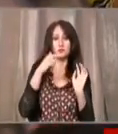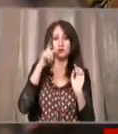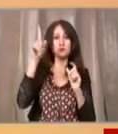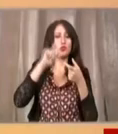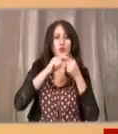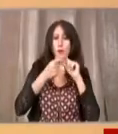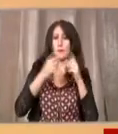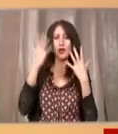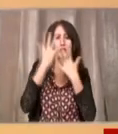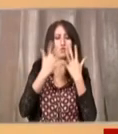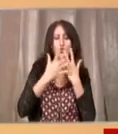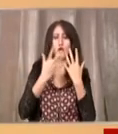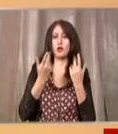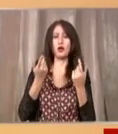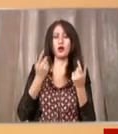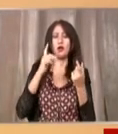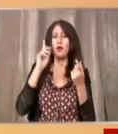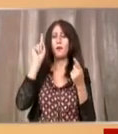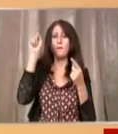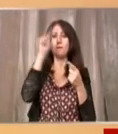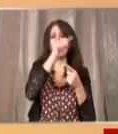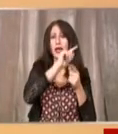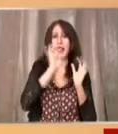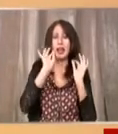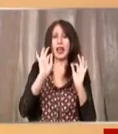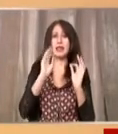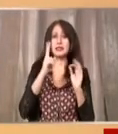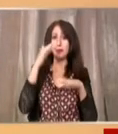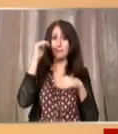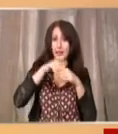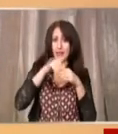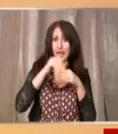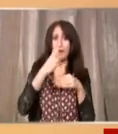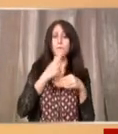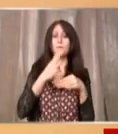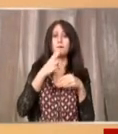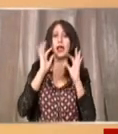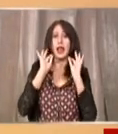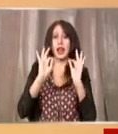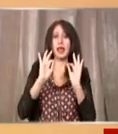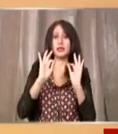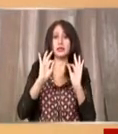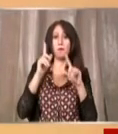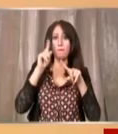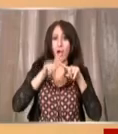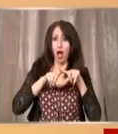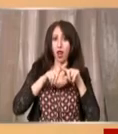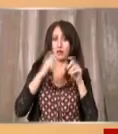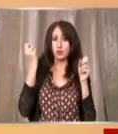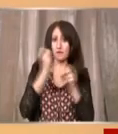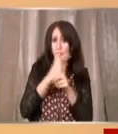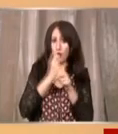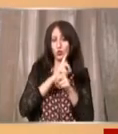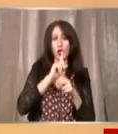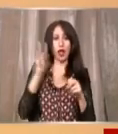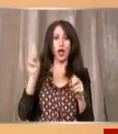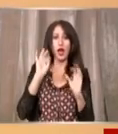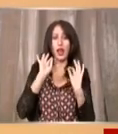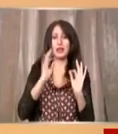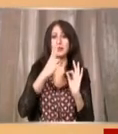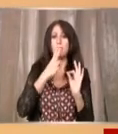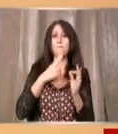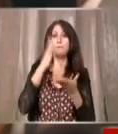بواقع 1000 مواطن من كل محافظه على الاقل. اذا النهارده يعني العمليه الانتخابيه وشويه شروط، السن 40